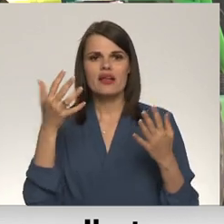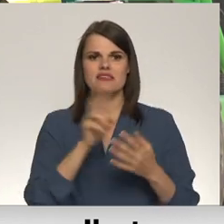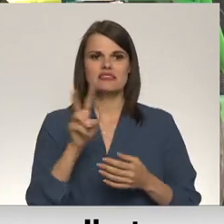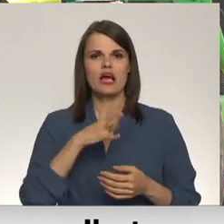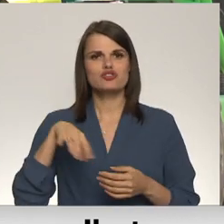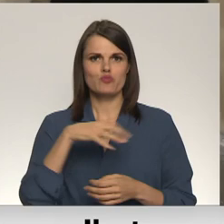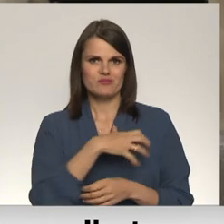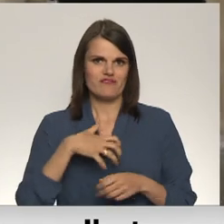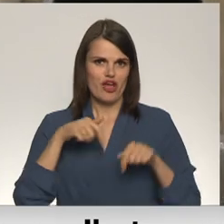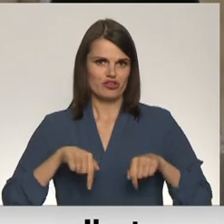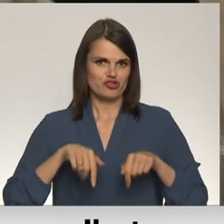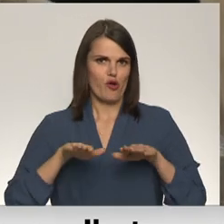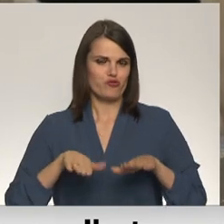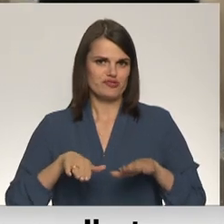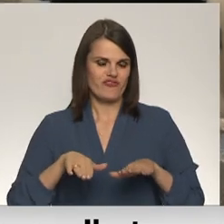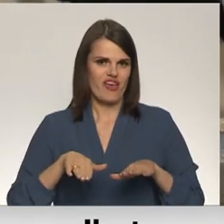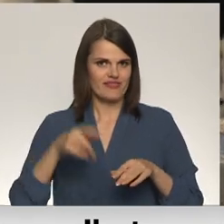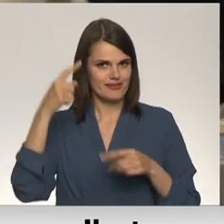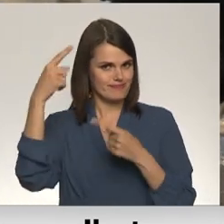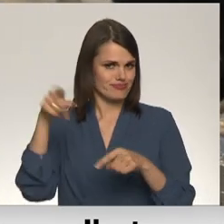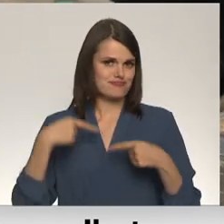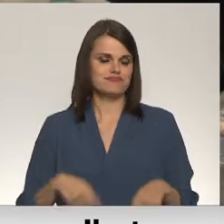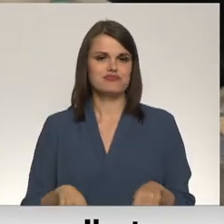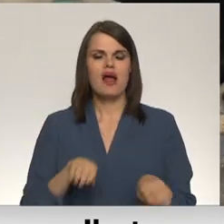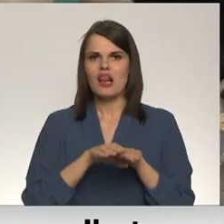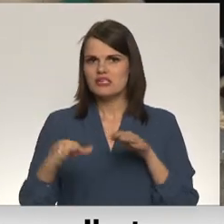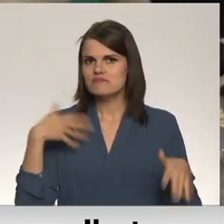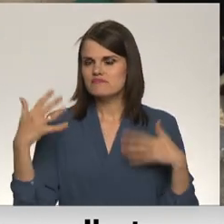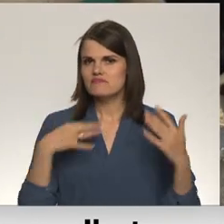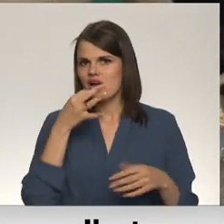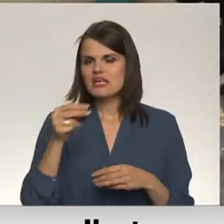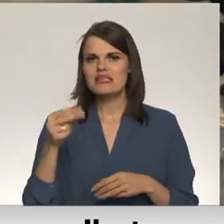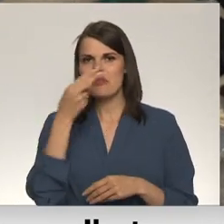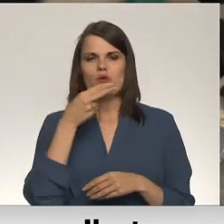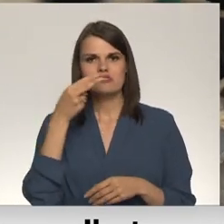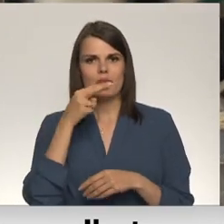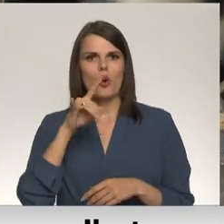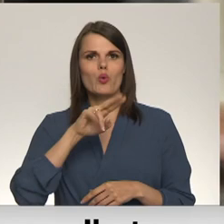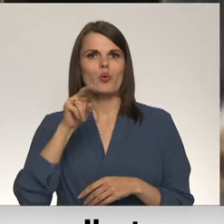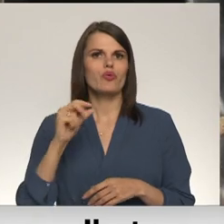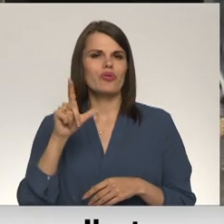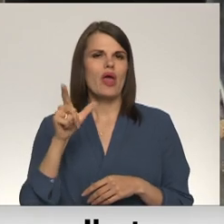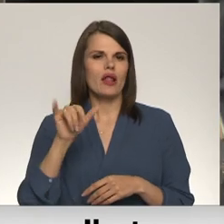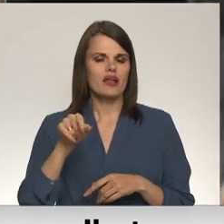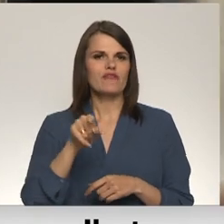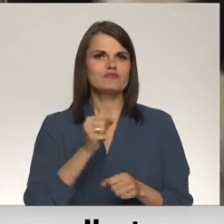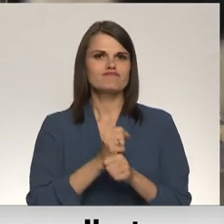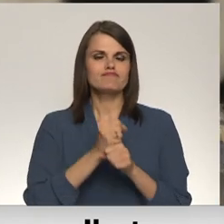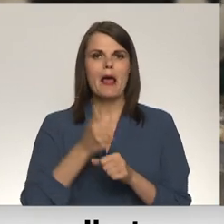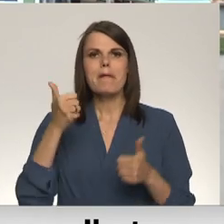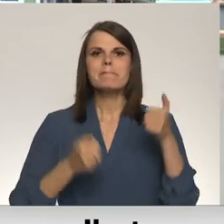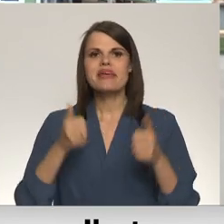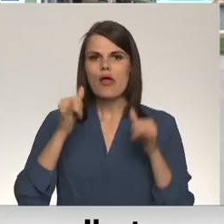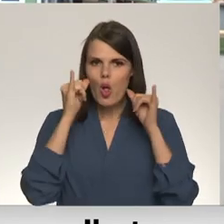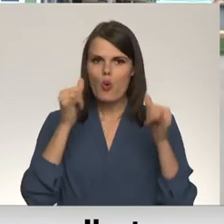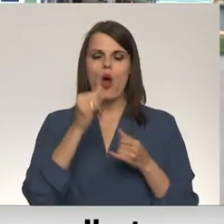mums ir vajadzīgs šeit uz vietu. Līdzīgas bažas pauž arī zemnieku saimniecības rudeņu saimnieks Jelgavas novadā, kurš nodarbojas ar piena